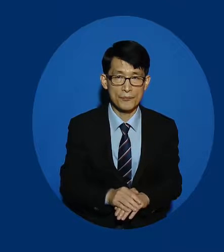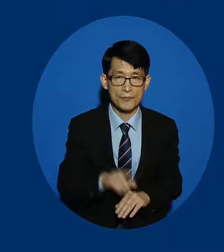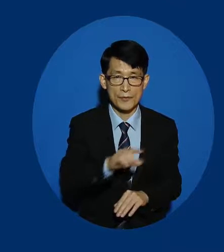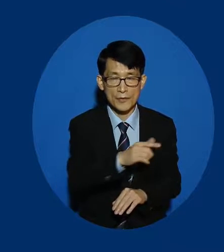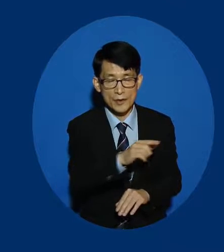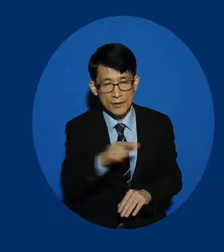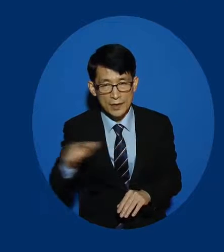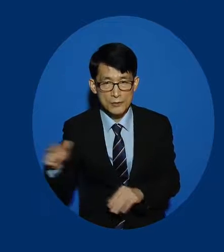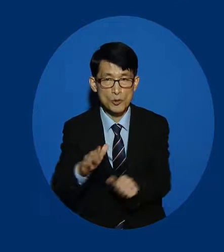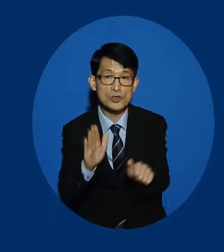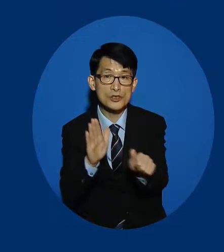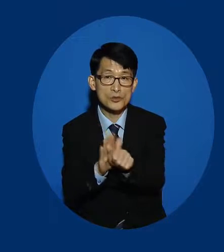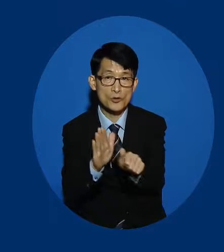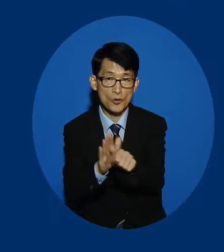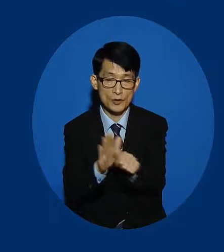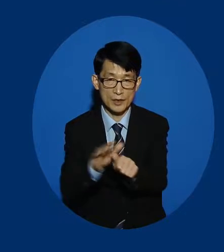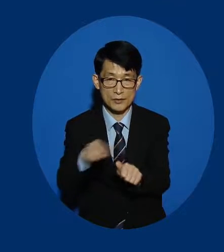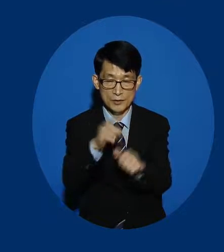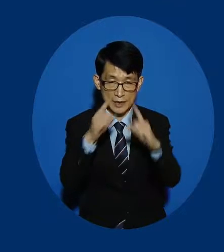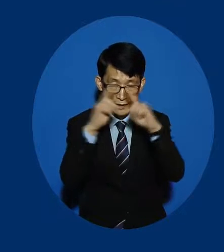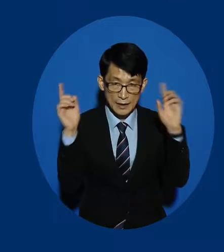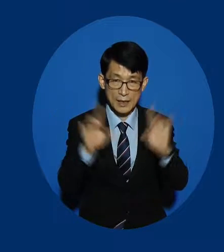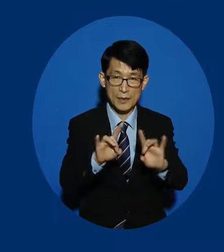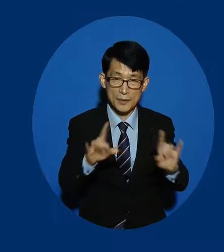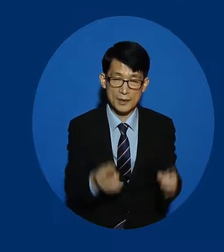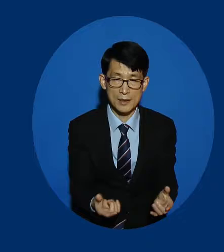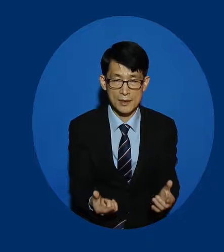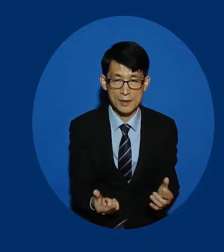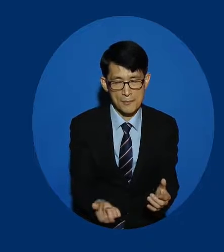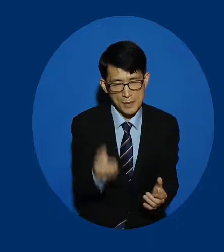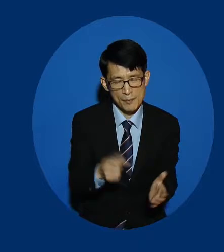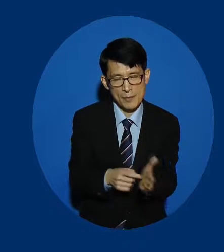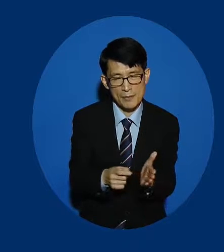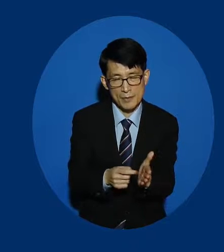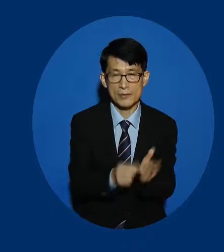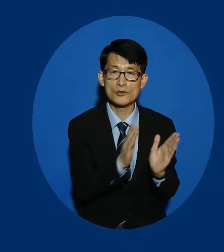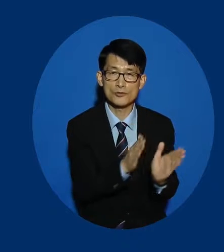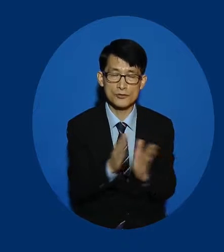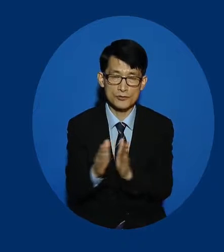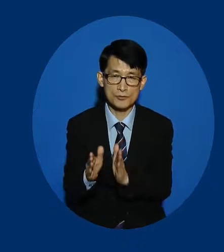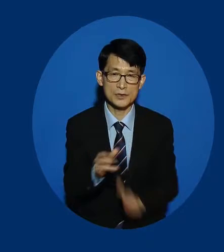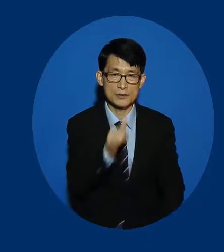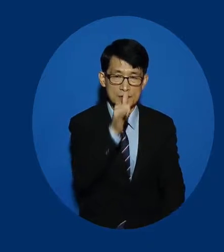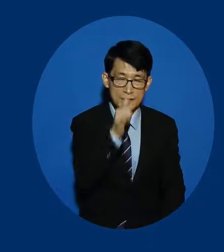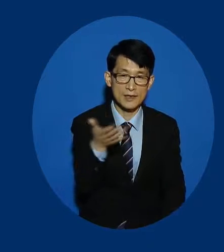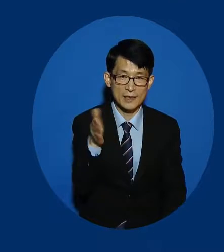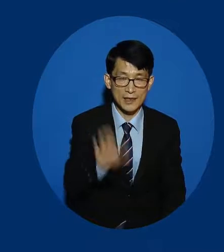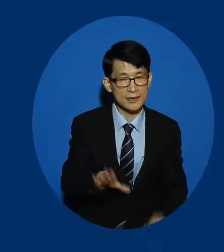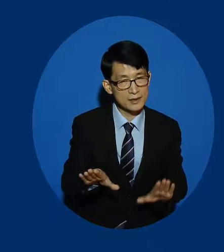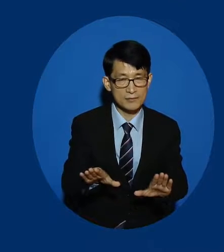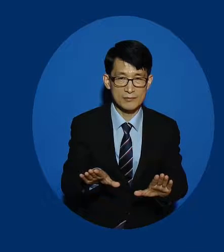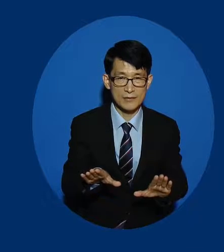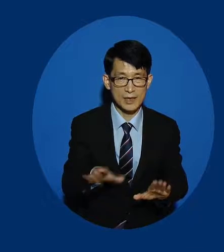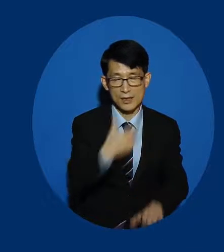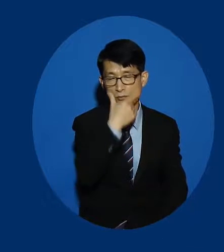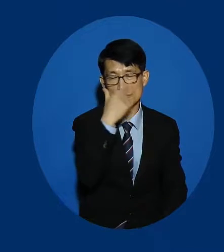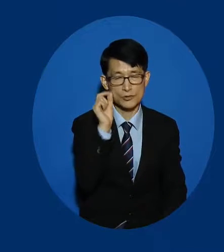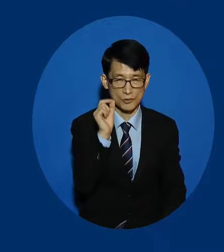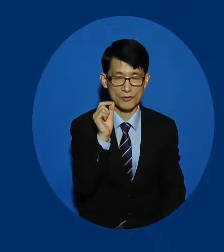통해서 지원하도록 지금 해서 대학마다 부랴부랴 지금 하고 있습니다. 또 그렇지 못한 곳이 있지만 지금 많은 곳이